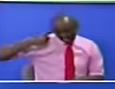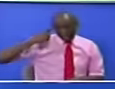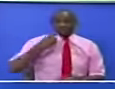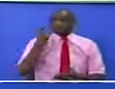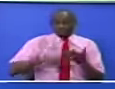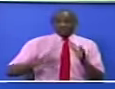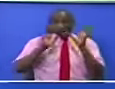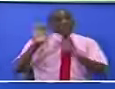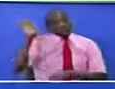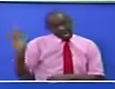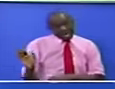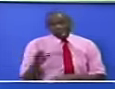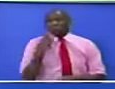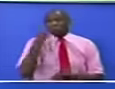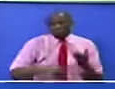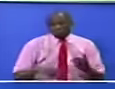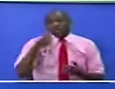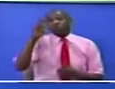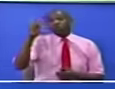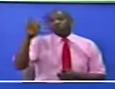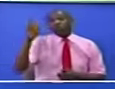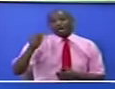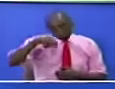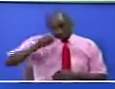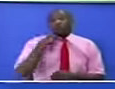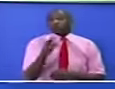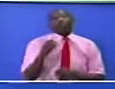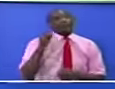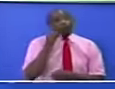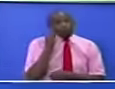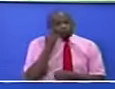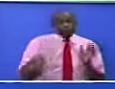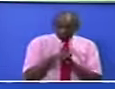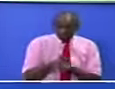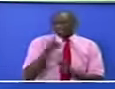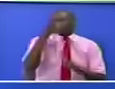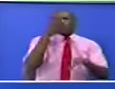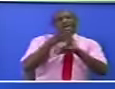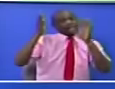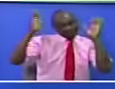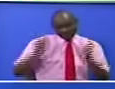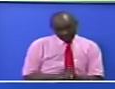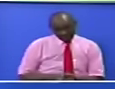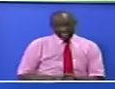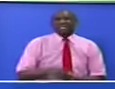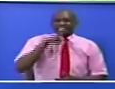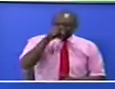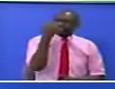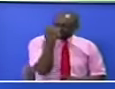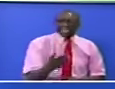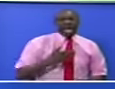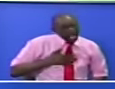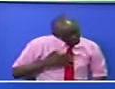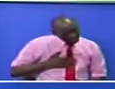kwa kampeni zao ati Susan hatakikani nyumbani. Hiyo itakuwa ni uongo kabisa. Huyo mtoto ni wetu